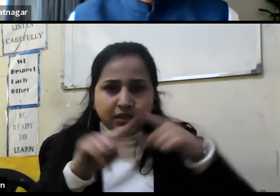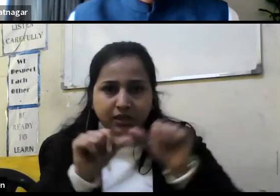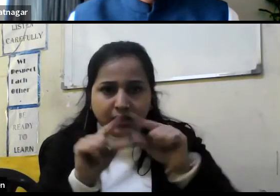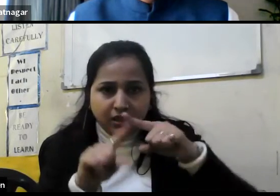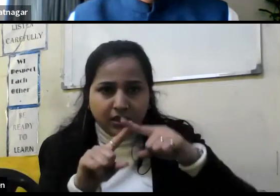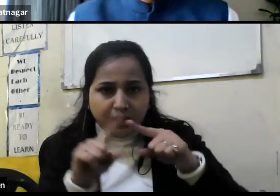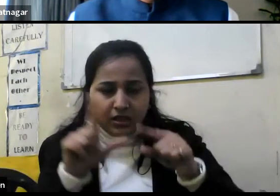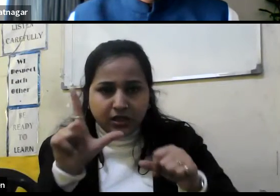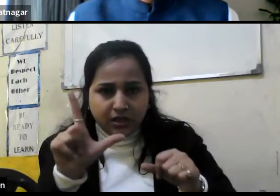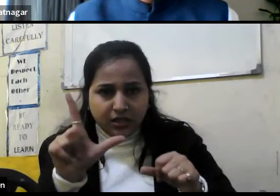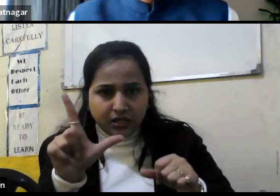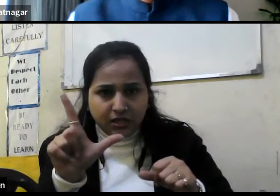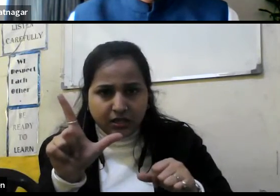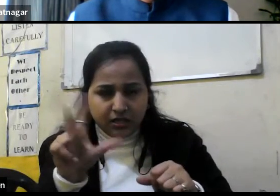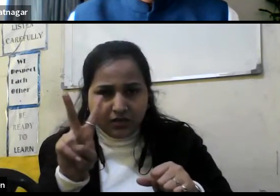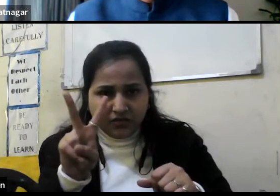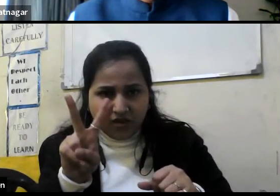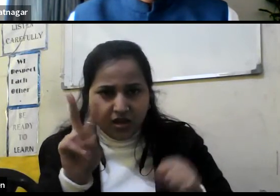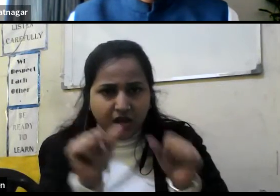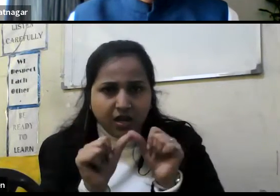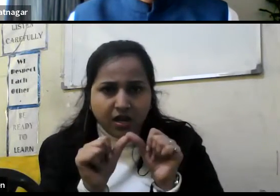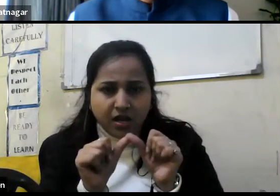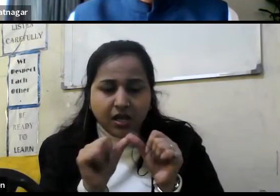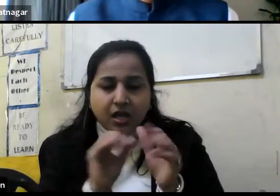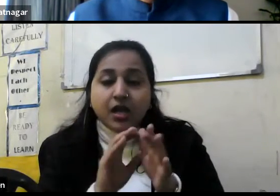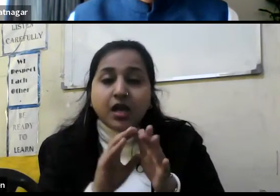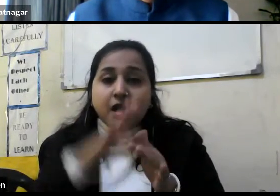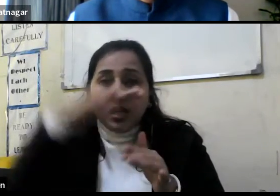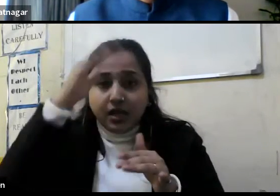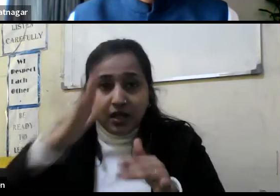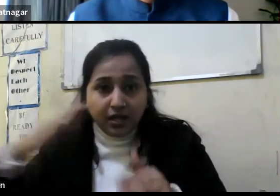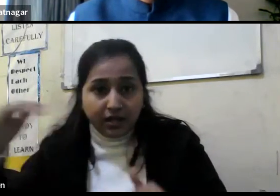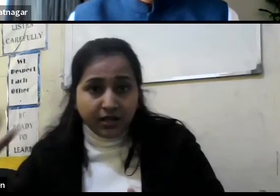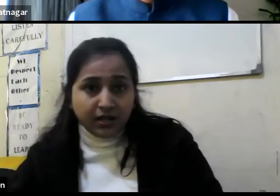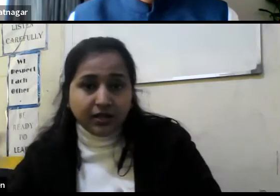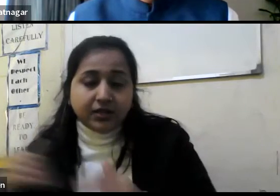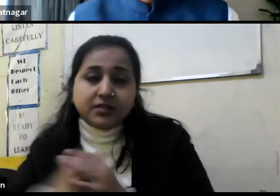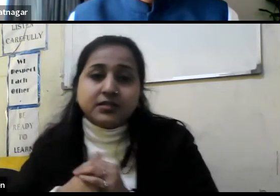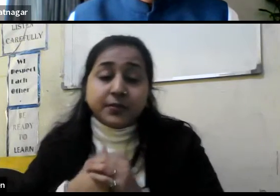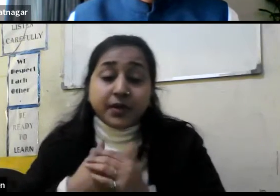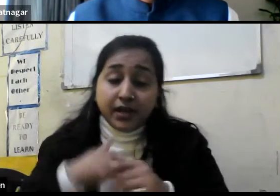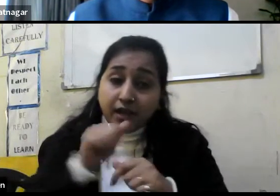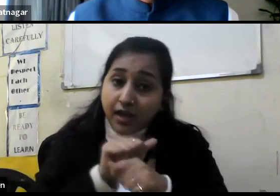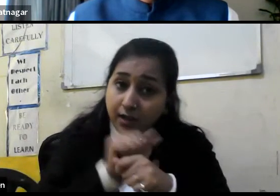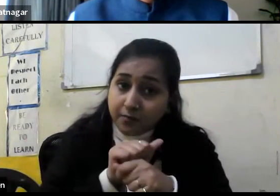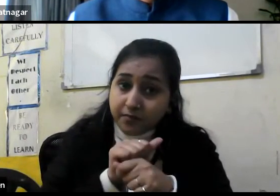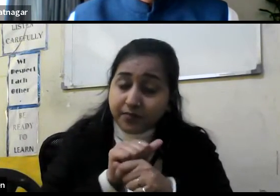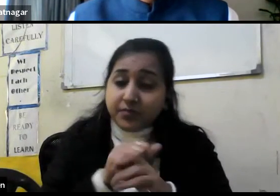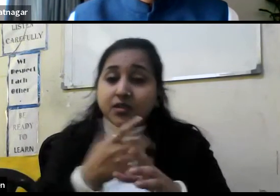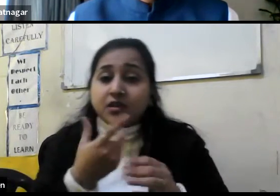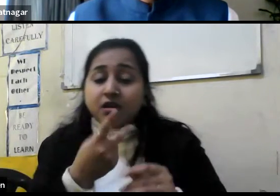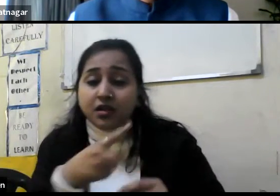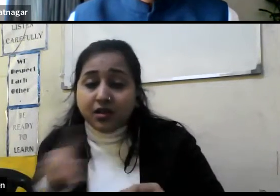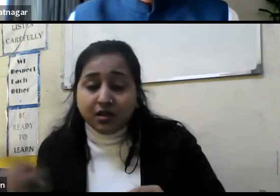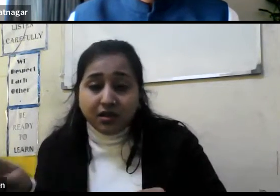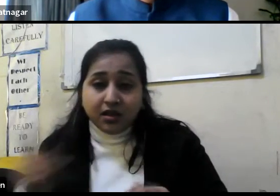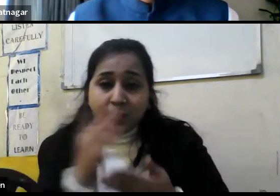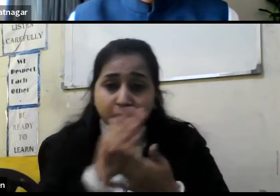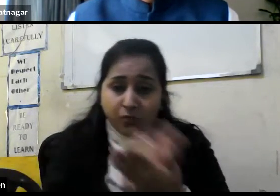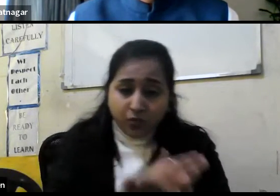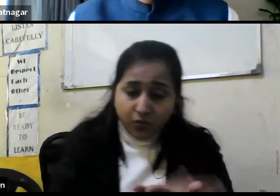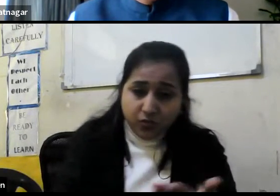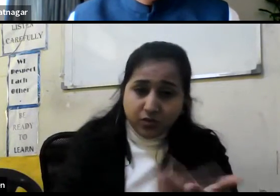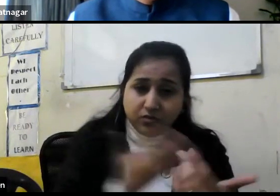में एक जगह है जहां पर हम ये काम हमने शुरू कर दिया है। आई रन अ सीरीज ऑफ प्रोग्राम्स कॉल्ड गुरुकुल।